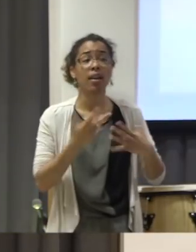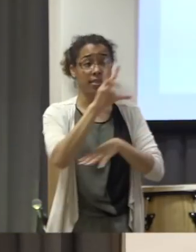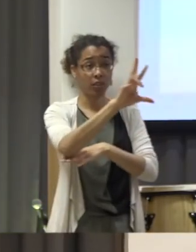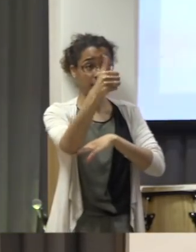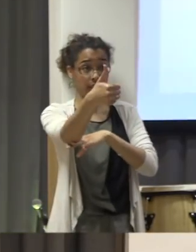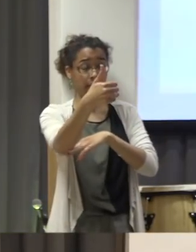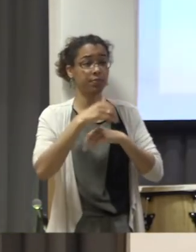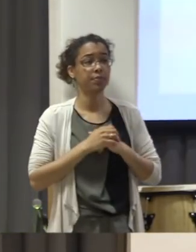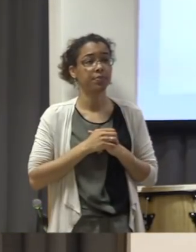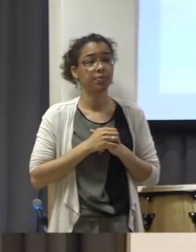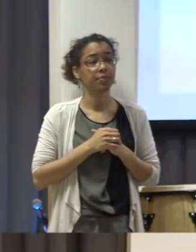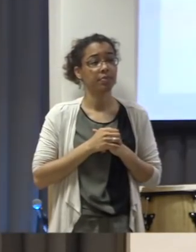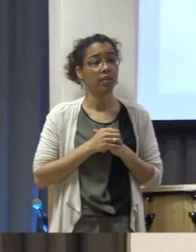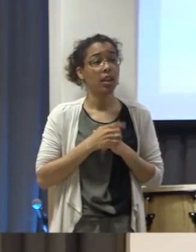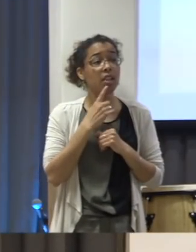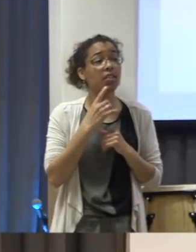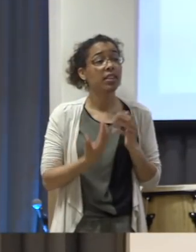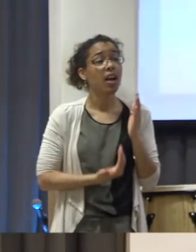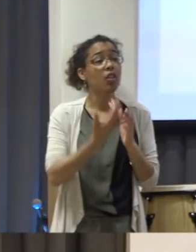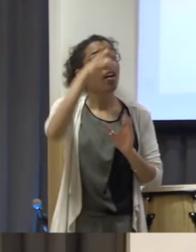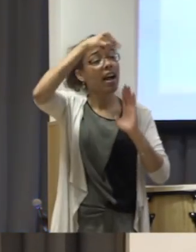31. Donc dans le mois, on peut faire combien de jours?